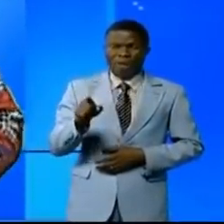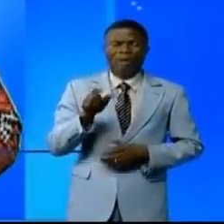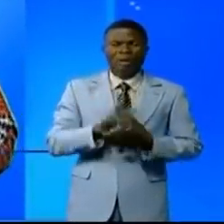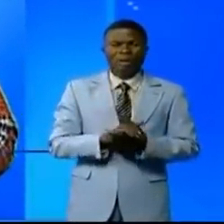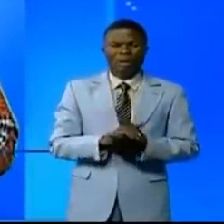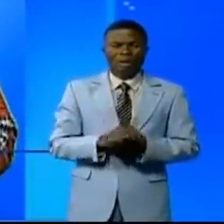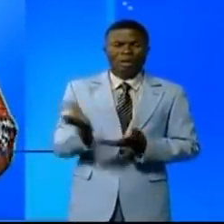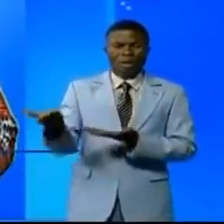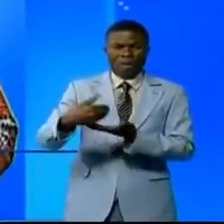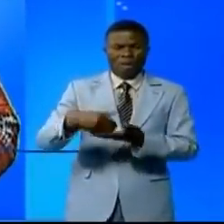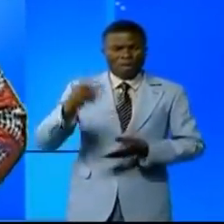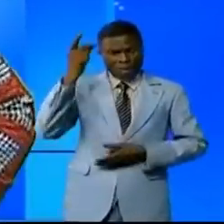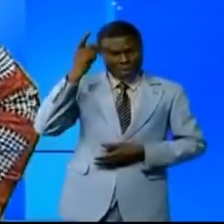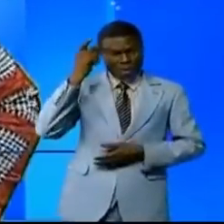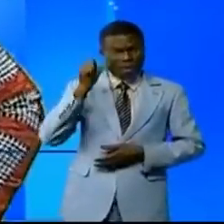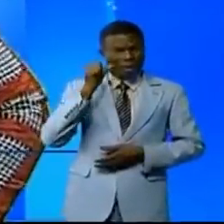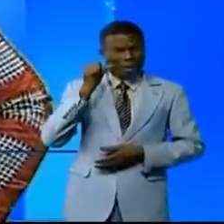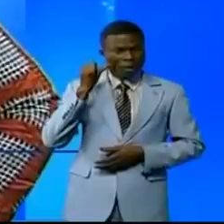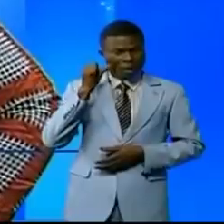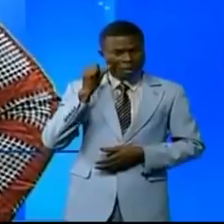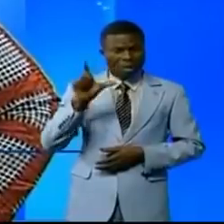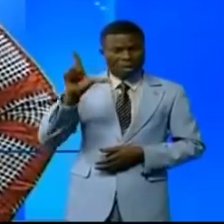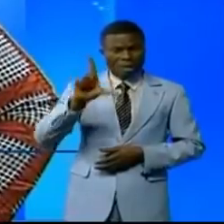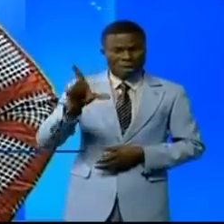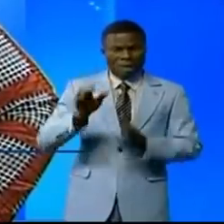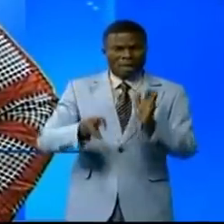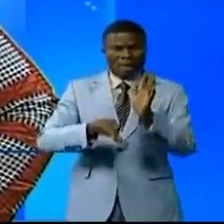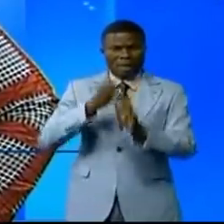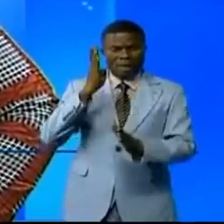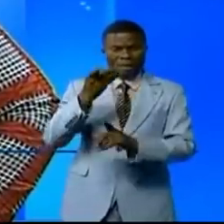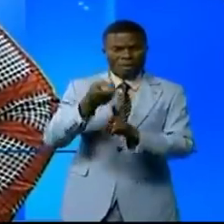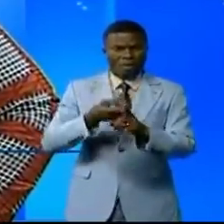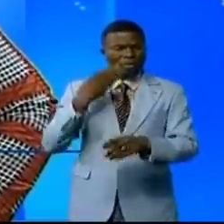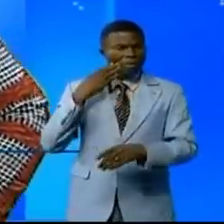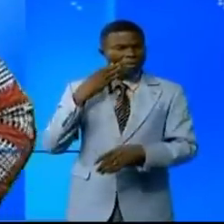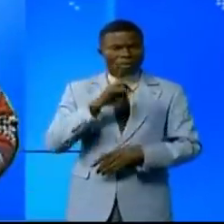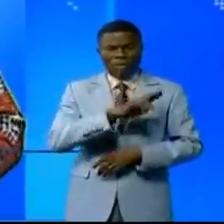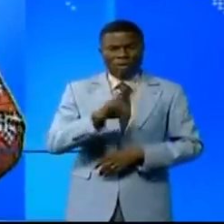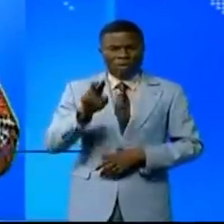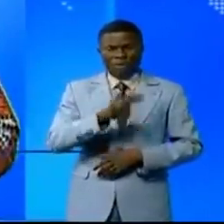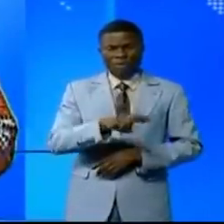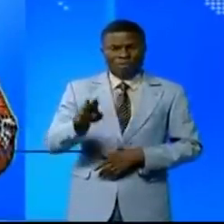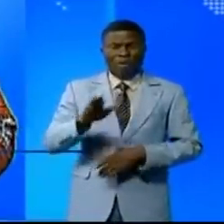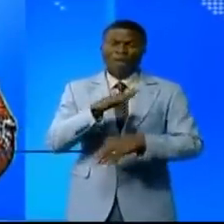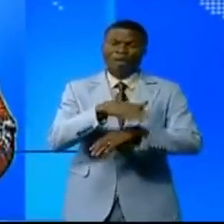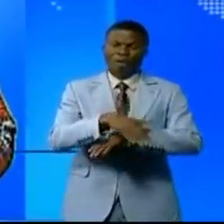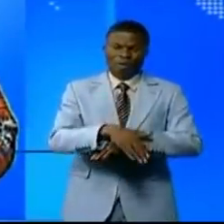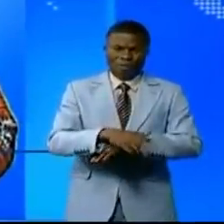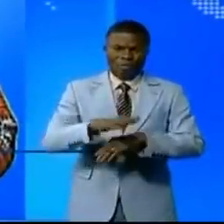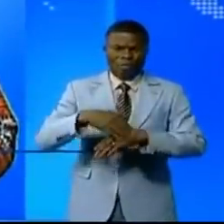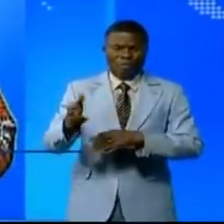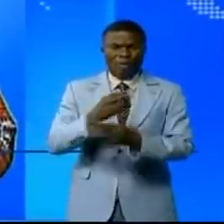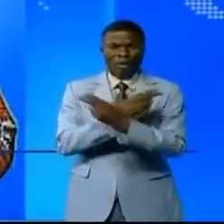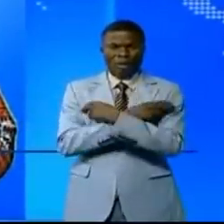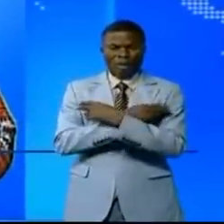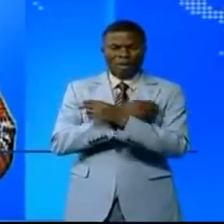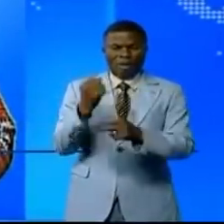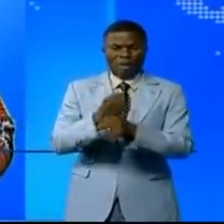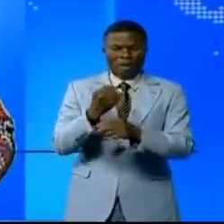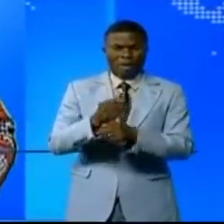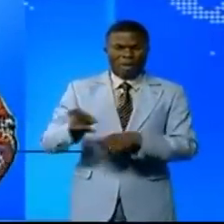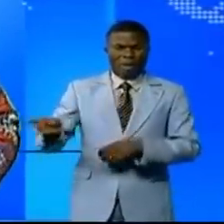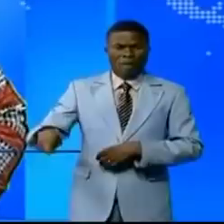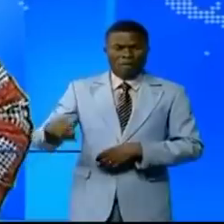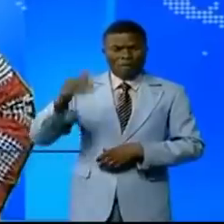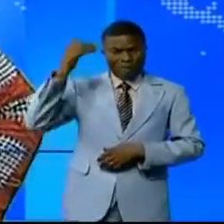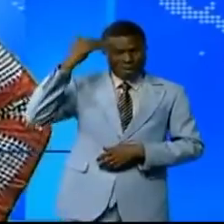a regagné Kinshasa le lundi 14 mars 2022 dans la soirée après un séjour de travail dans le